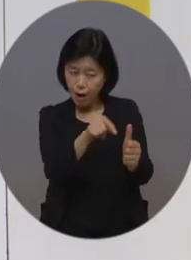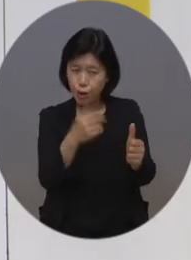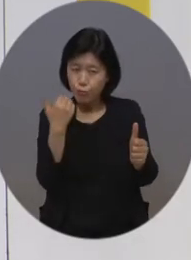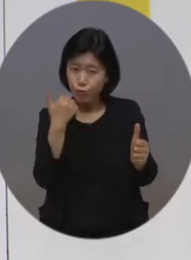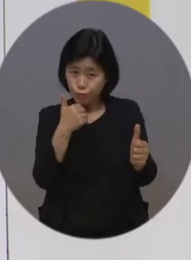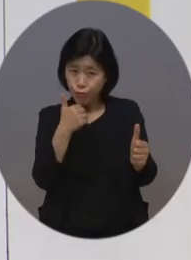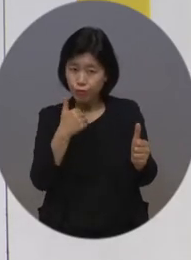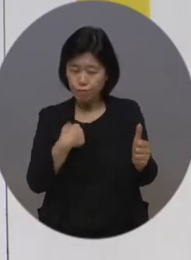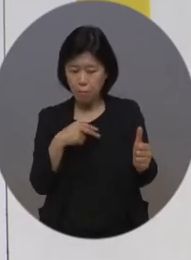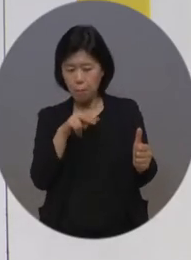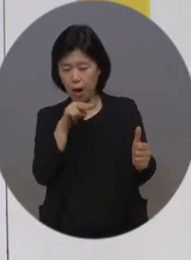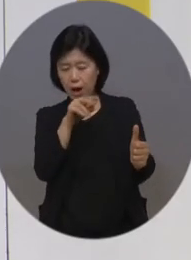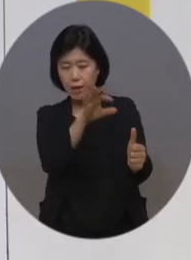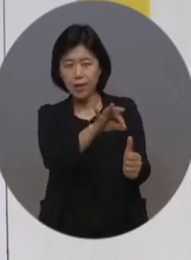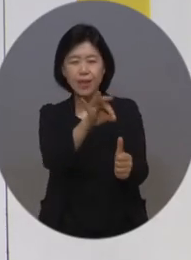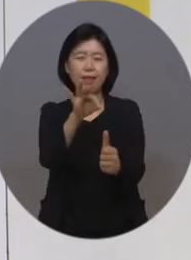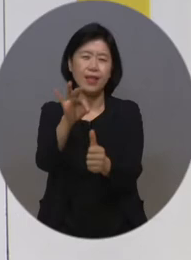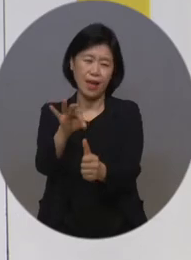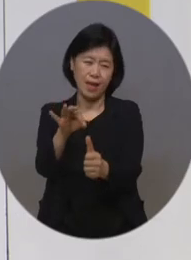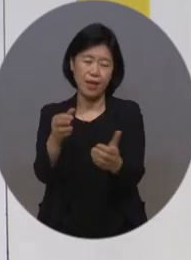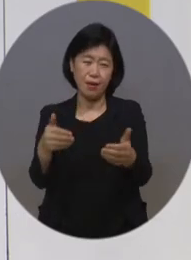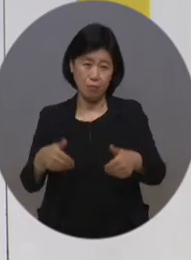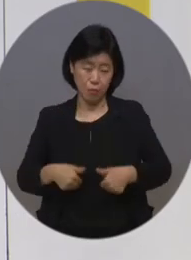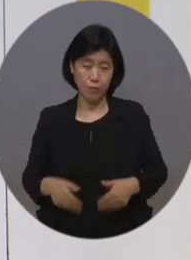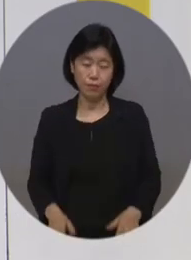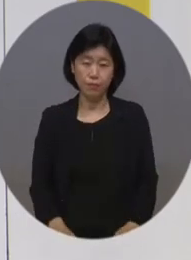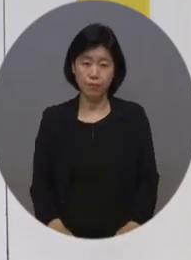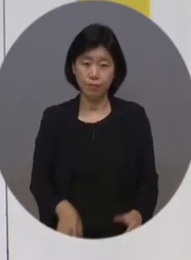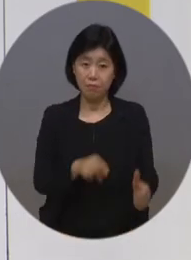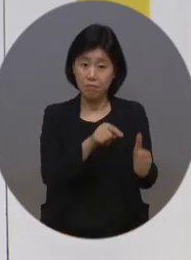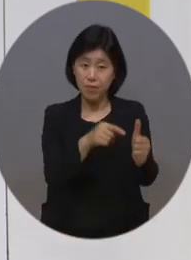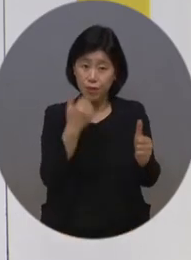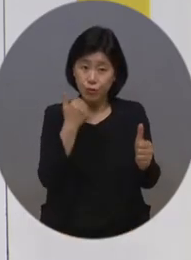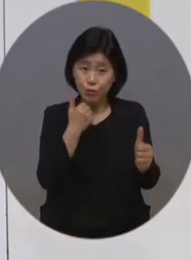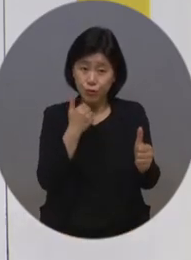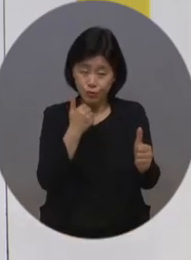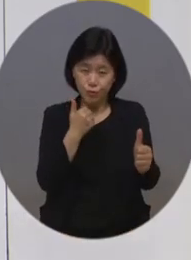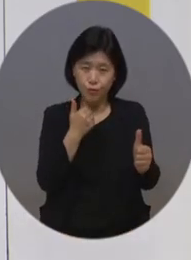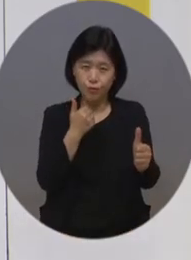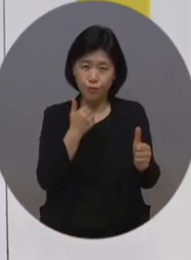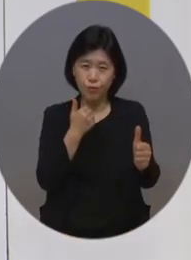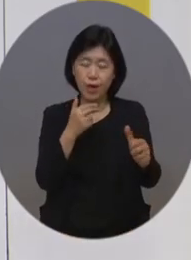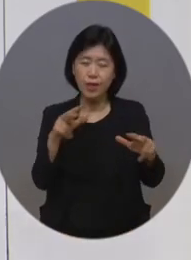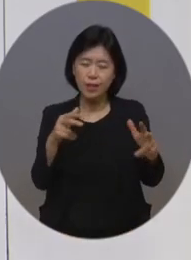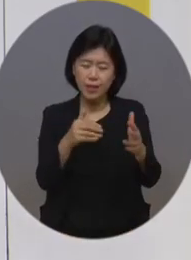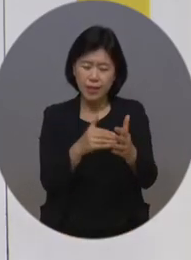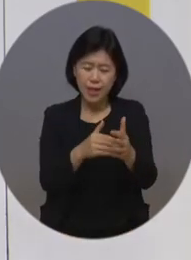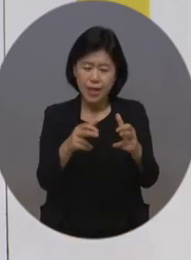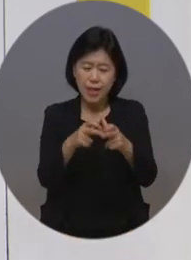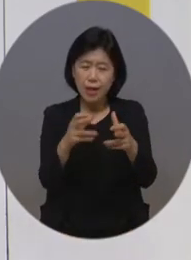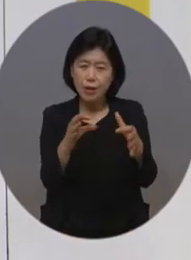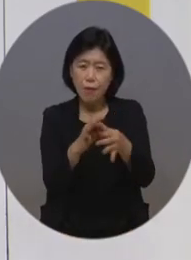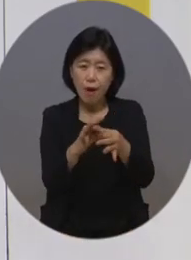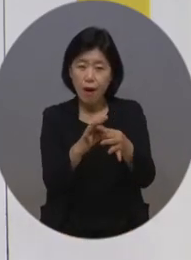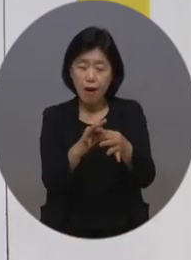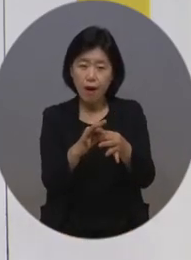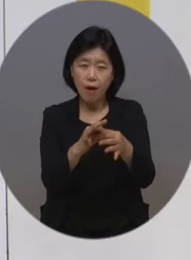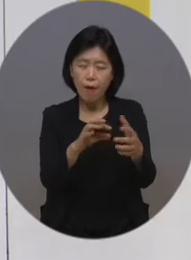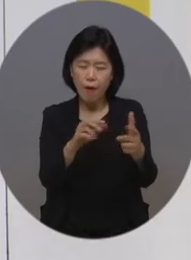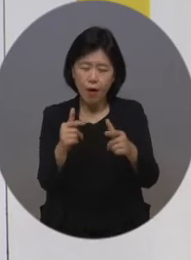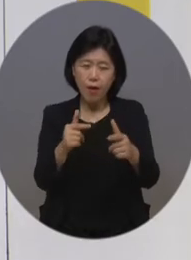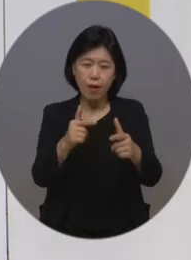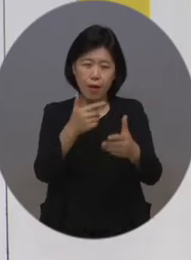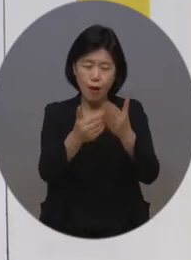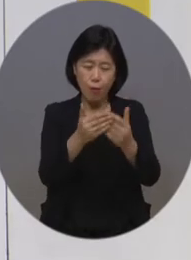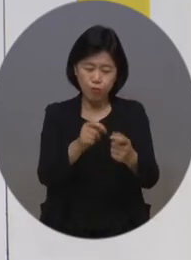사업을 하던 분들이기 때문에 그건 그들의 그분들의 삶이 고 그대로 24시간 체험으로 이게 있기 때문에 그런 말 하지 않아도